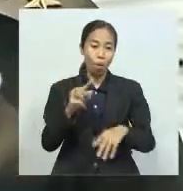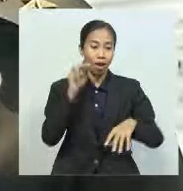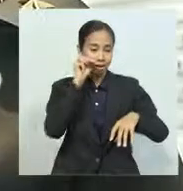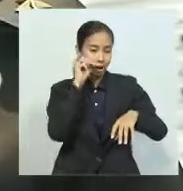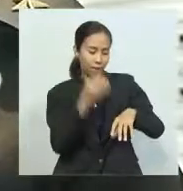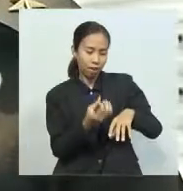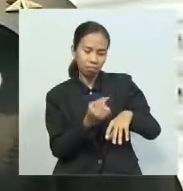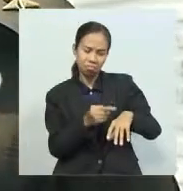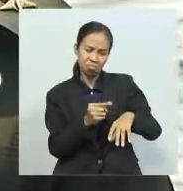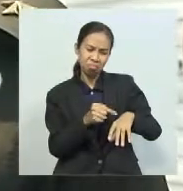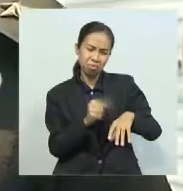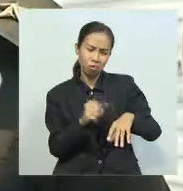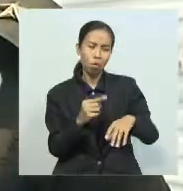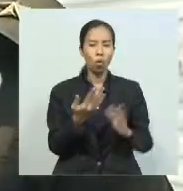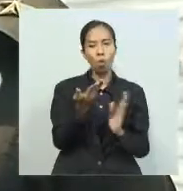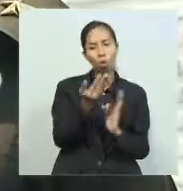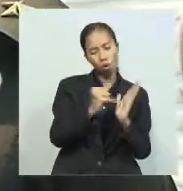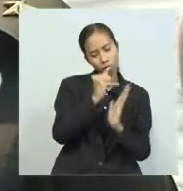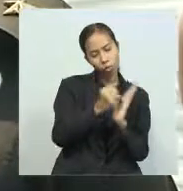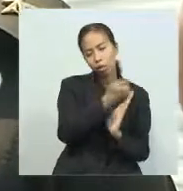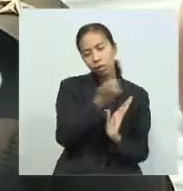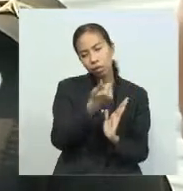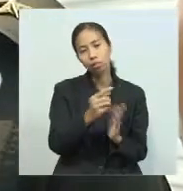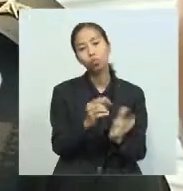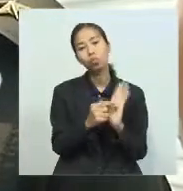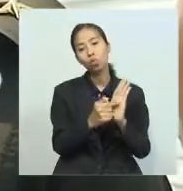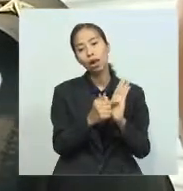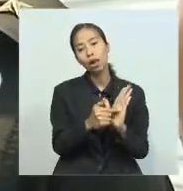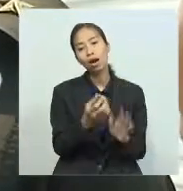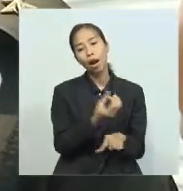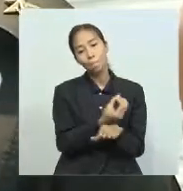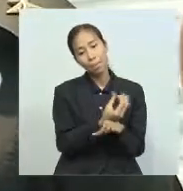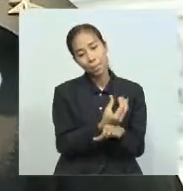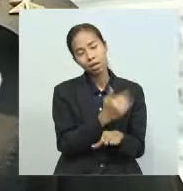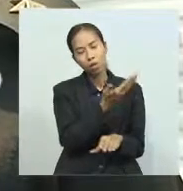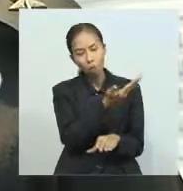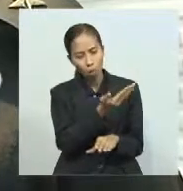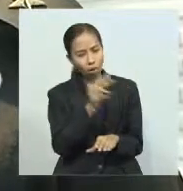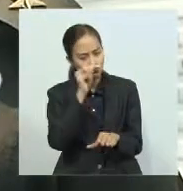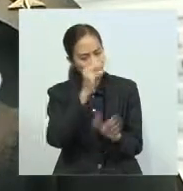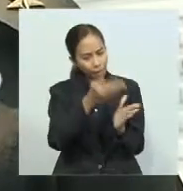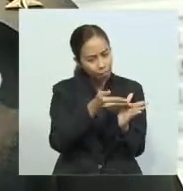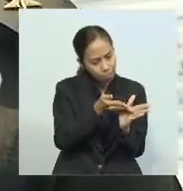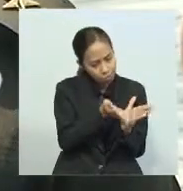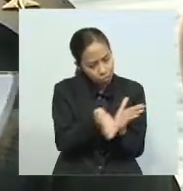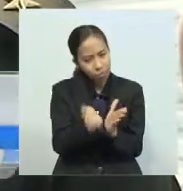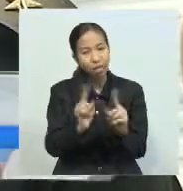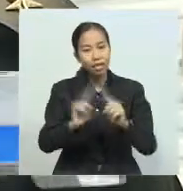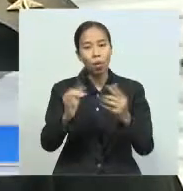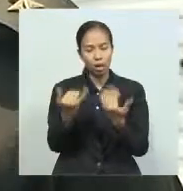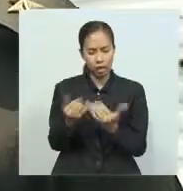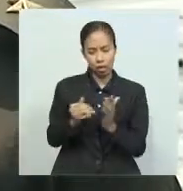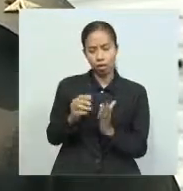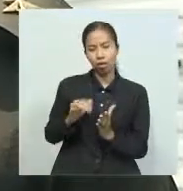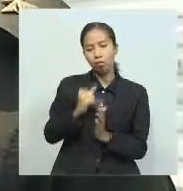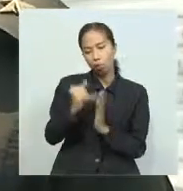ต่างพื้นที่อย่างเช่นต้องไปขอจากทางกำแพงเพชรทางนองเนี้ยถ้าเรามีเหมือนอ่างเก็บน้ำขนาด